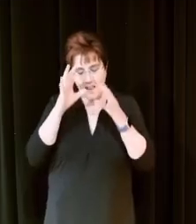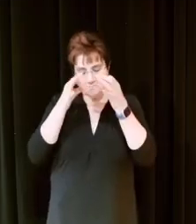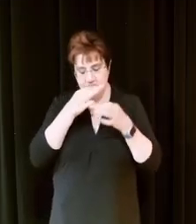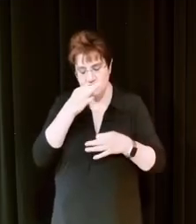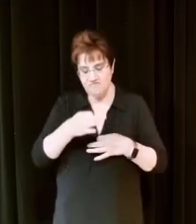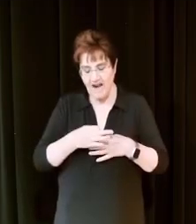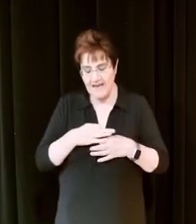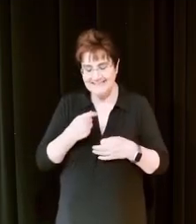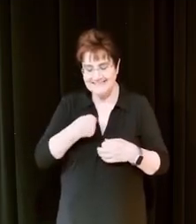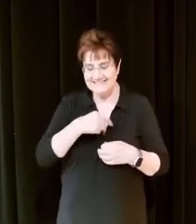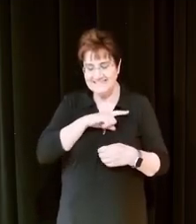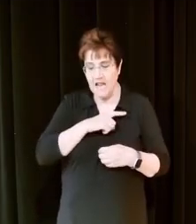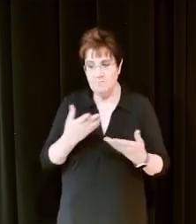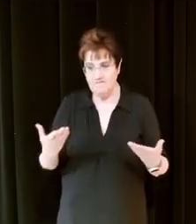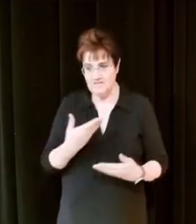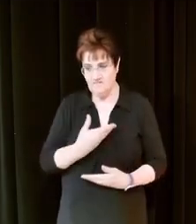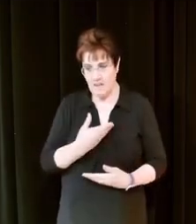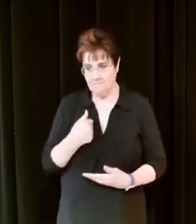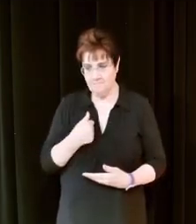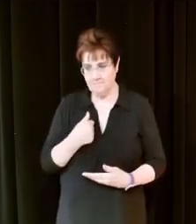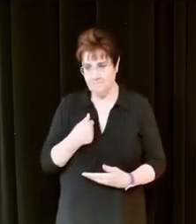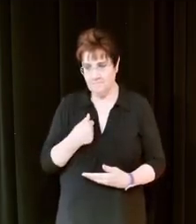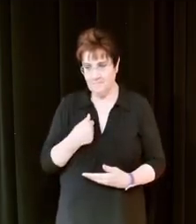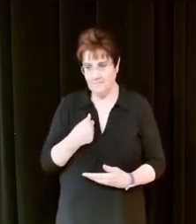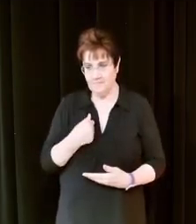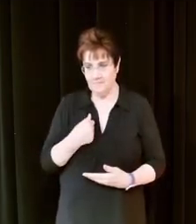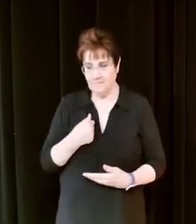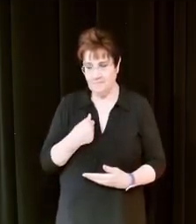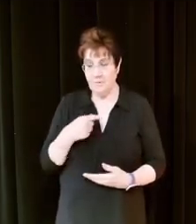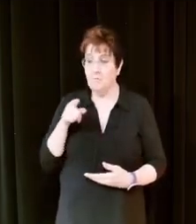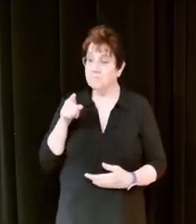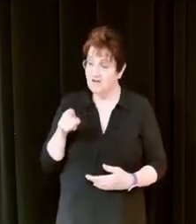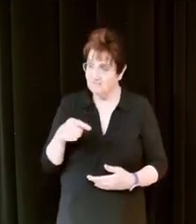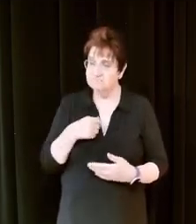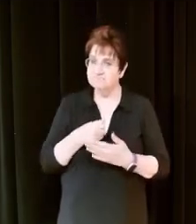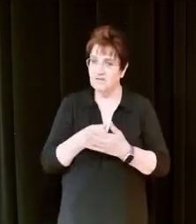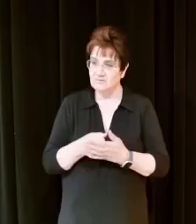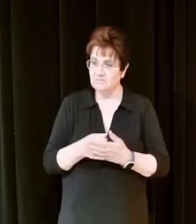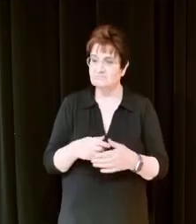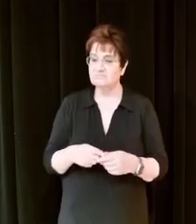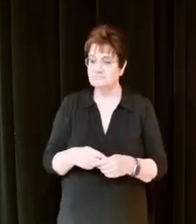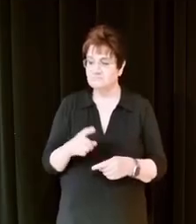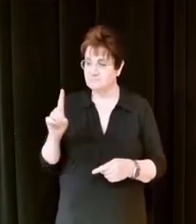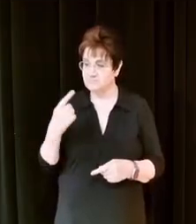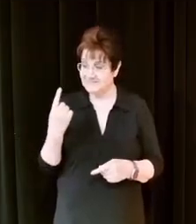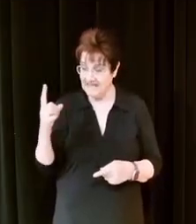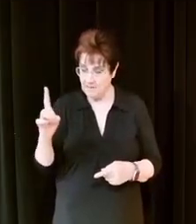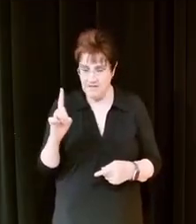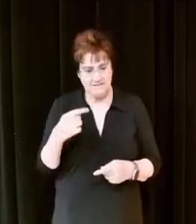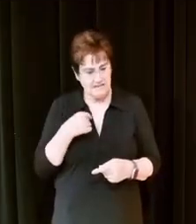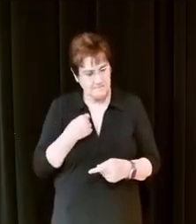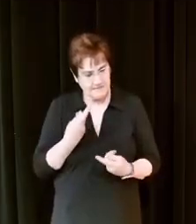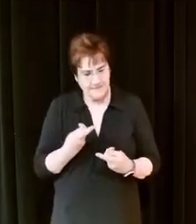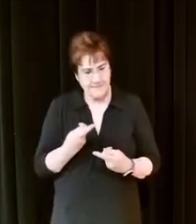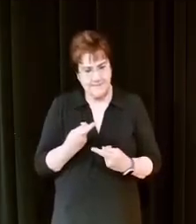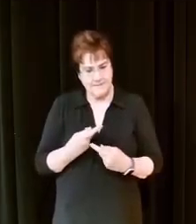will an dieser Stelle. Und das fand ich sehr eindrucksvoll, dass sie zu mir gekommen ist und gesagt hat, es bewegt mich jetzt wirklich so stark, dass es